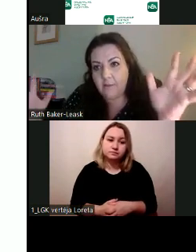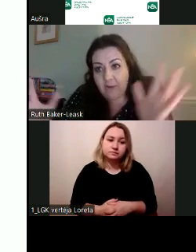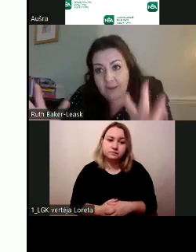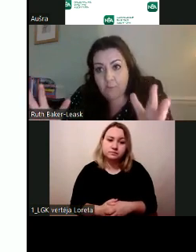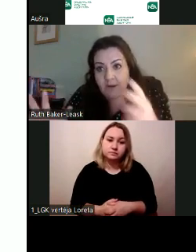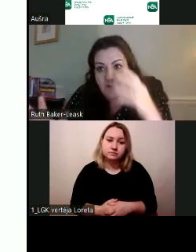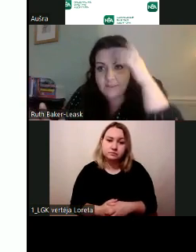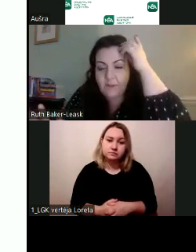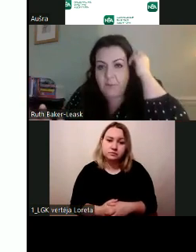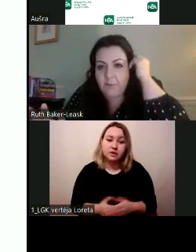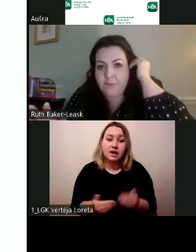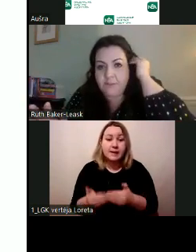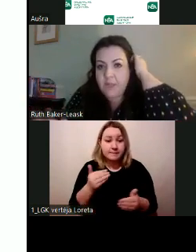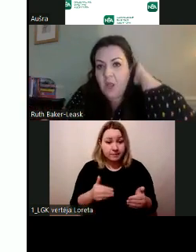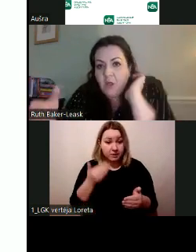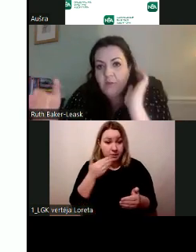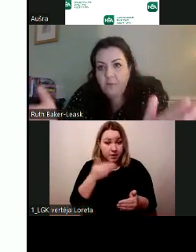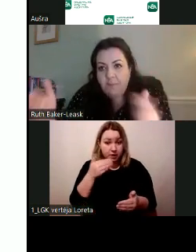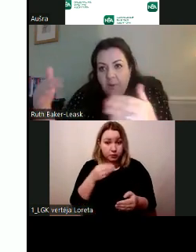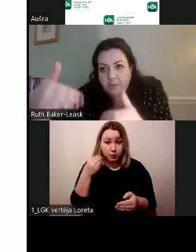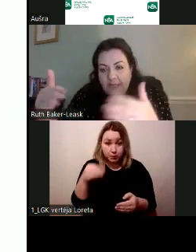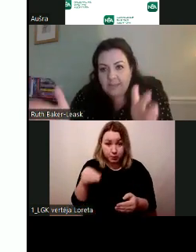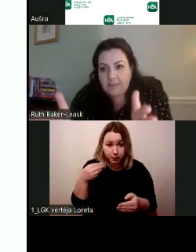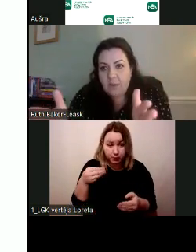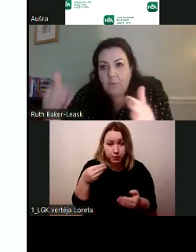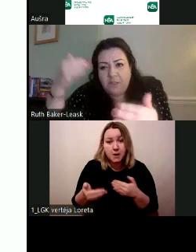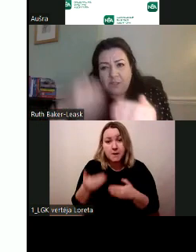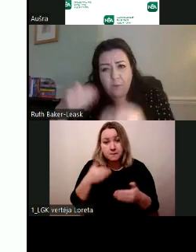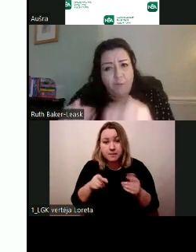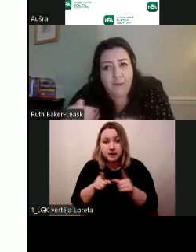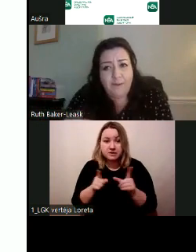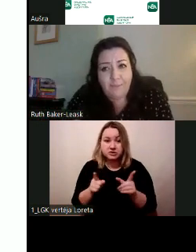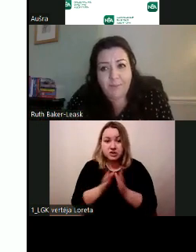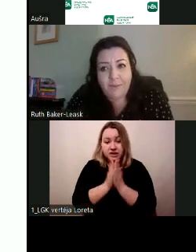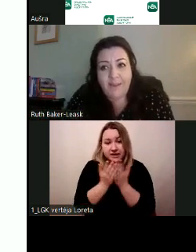prieš pietų pertrauką, prieš organizuojant knygas,